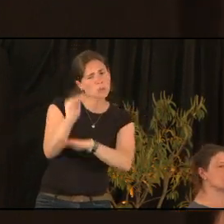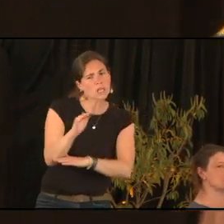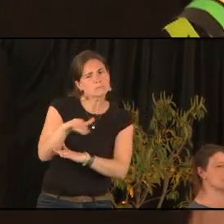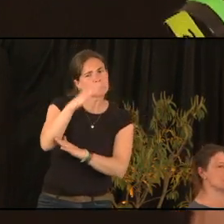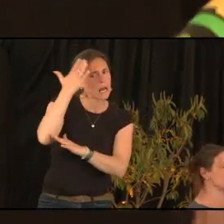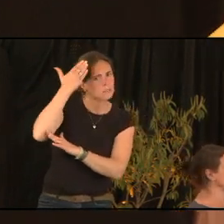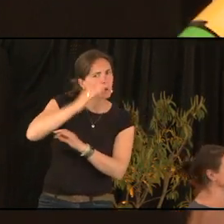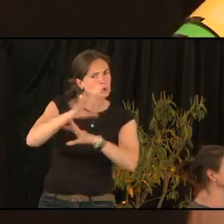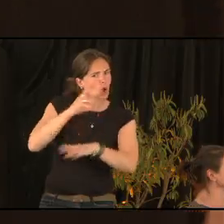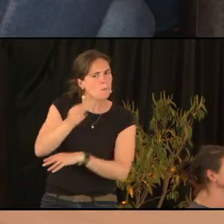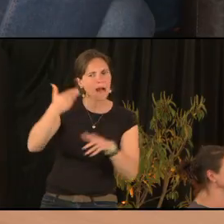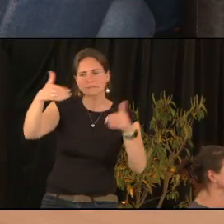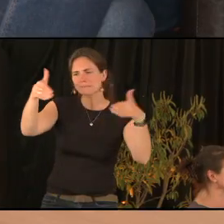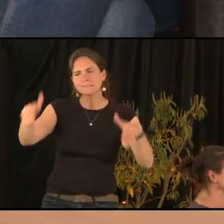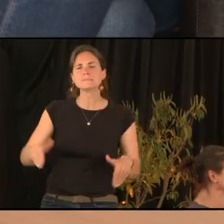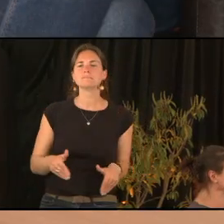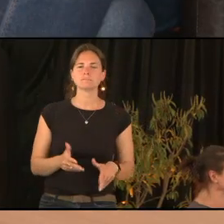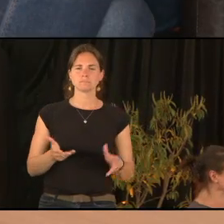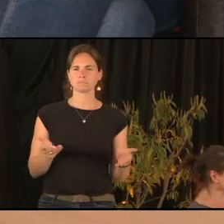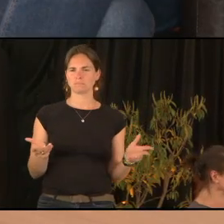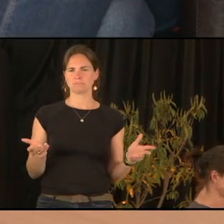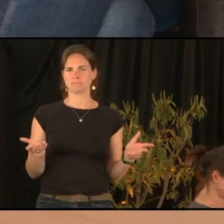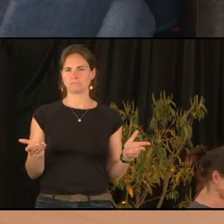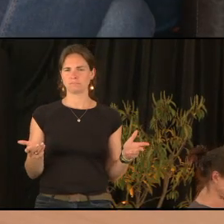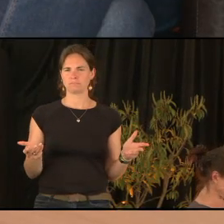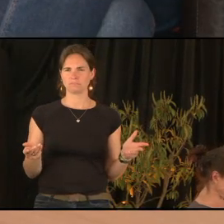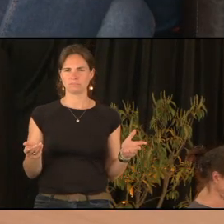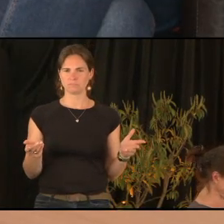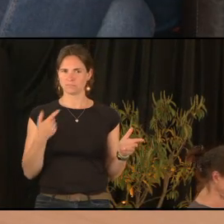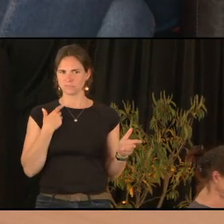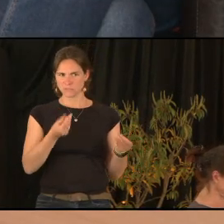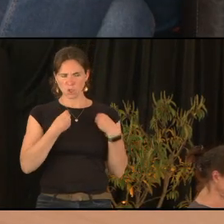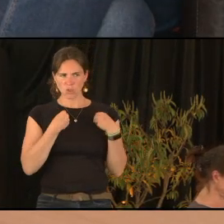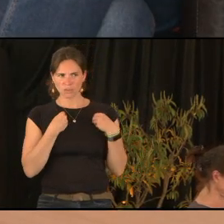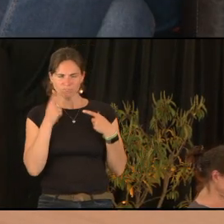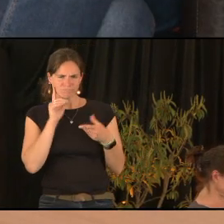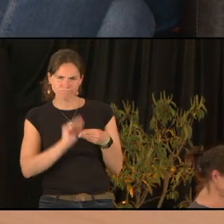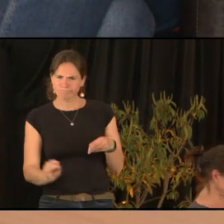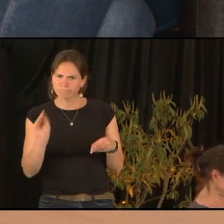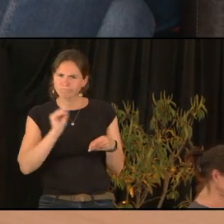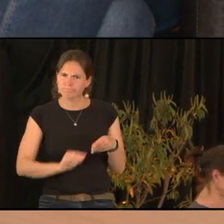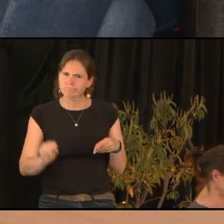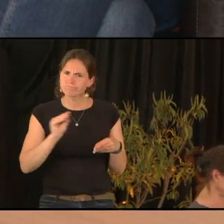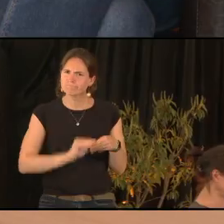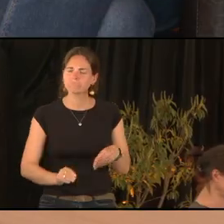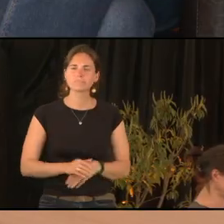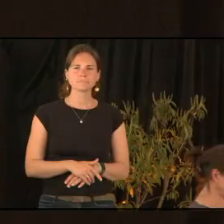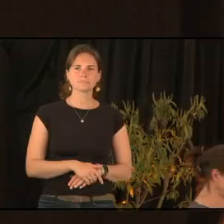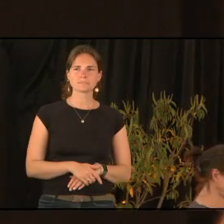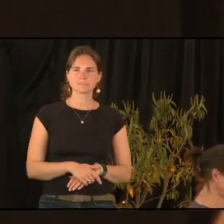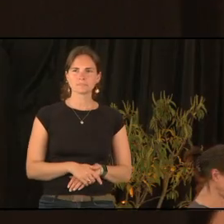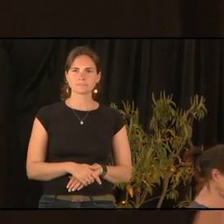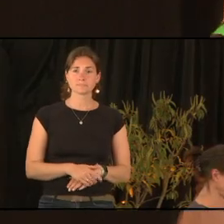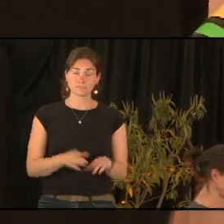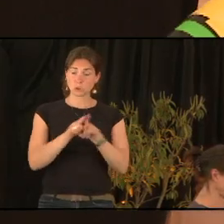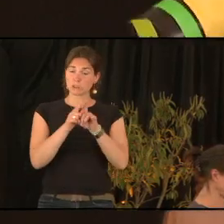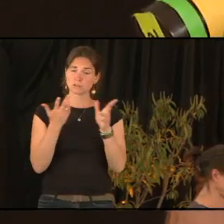l'autre, que ce soit à l'époque de Hushkin, soit à l'époque de Jeanne. Et eux, ils sont plutôt